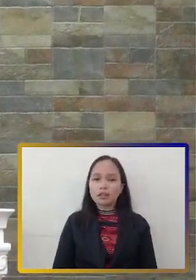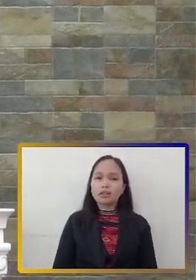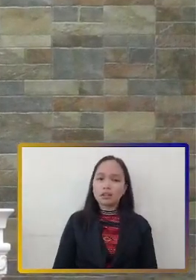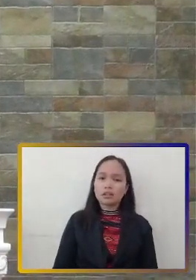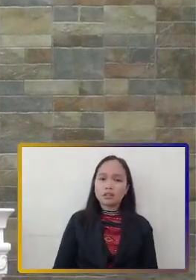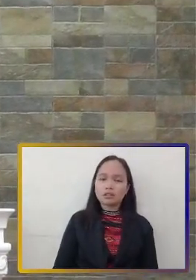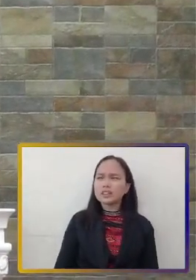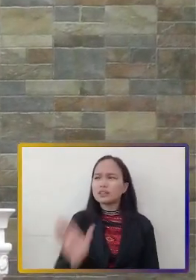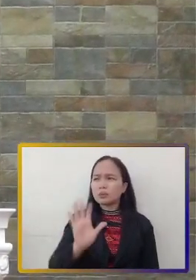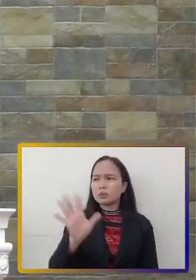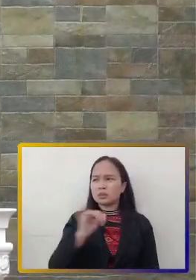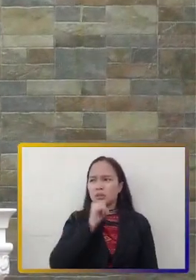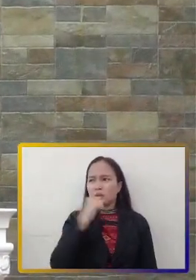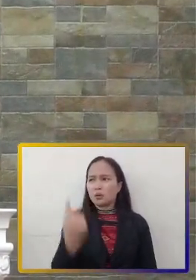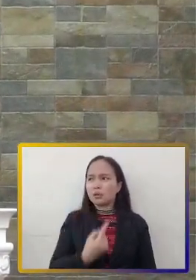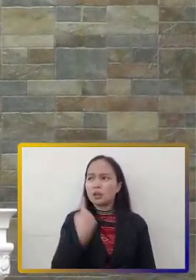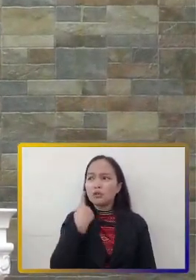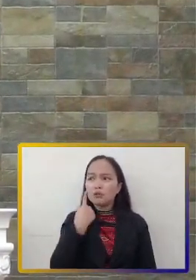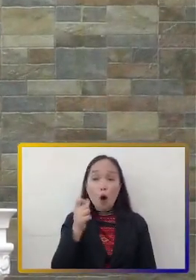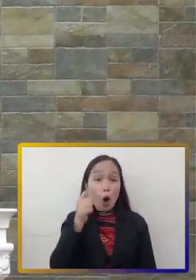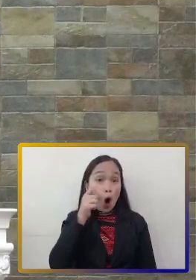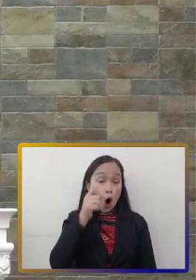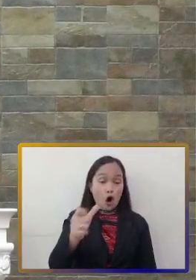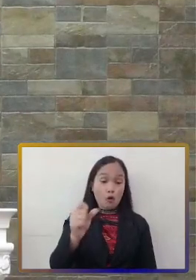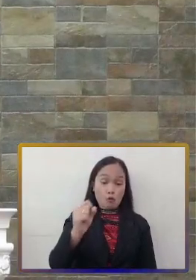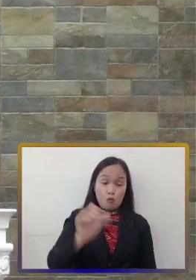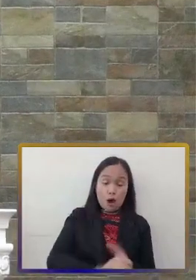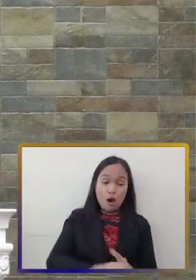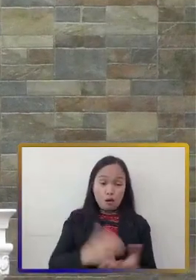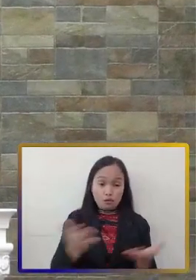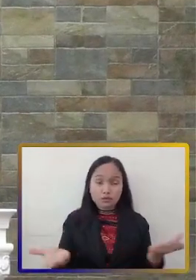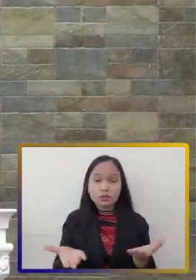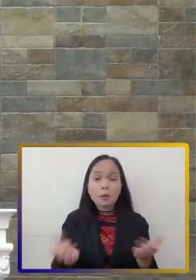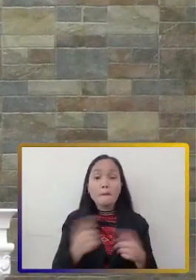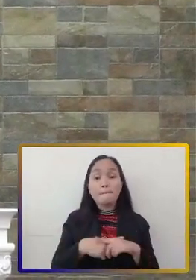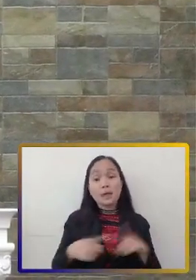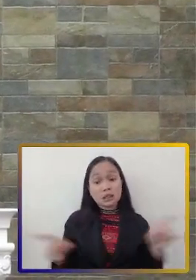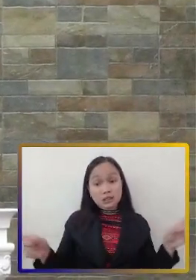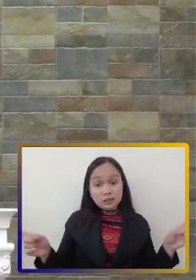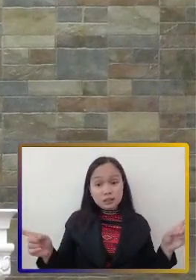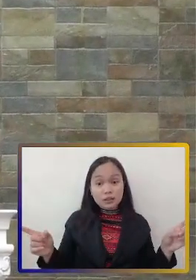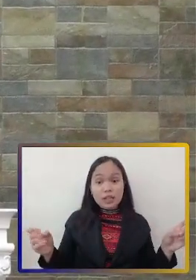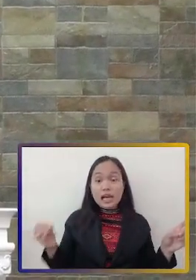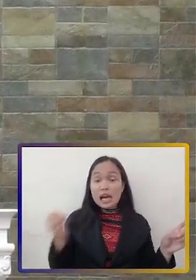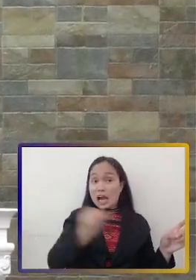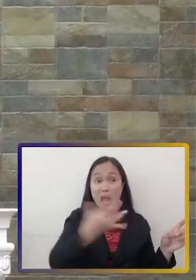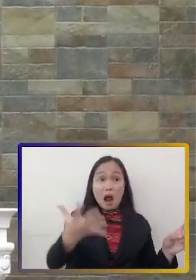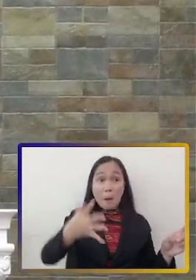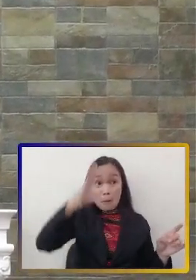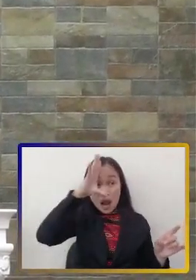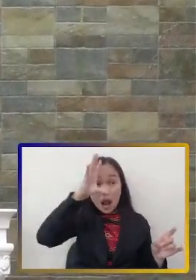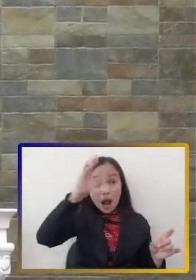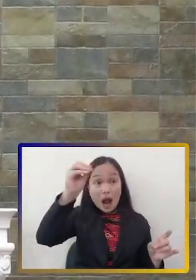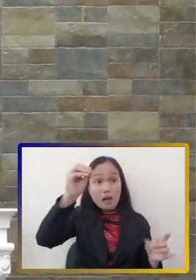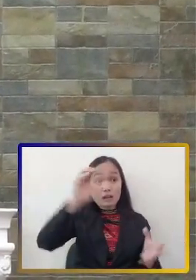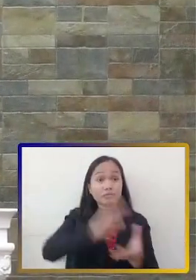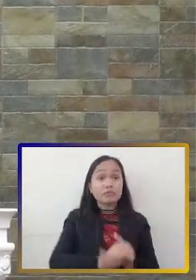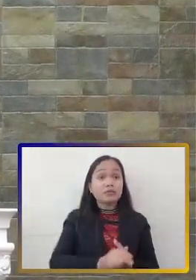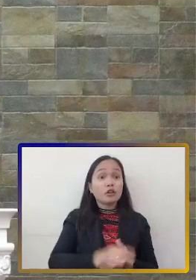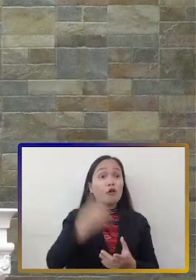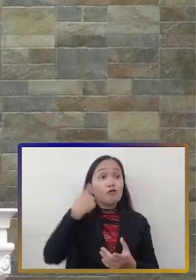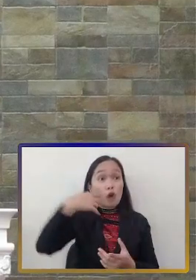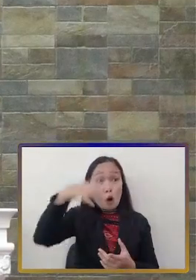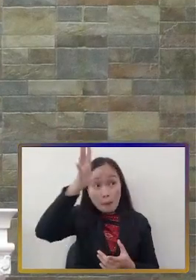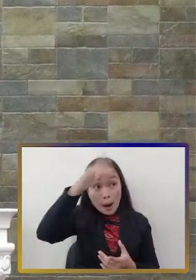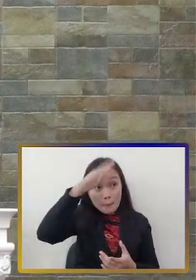This is not just for ladies, for wives, kapatid. Sapagkat ilan din sa mga kalalakihan, mga tatay,